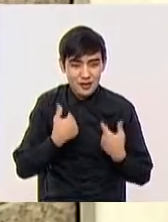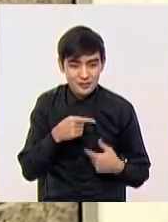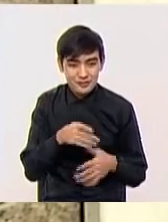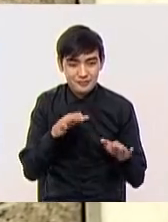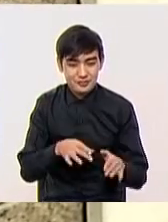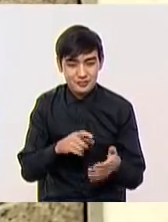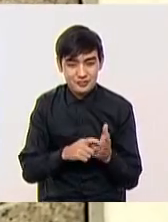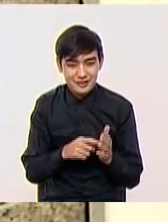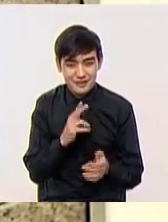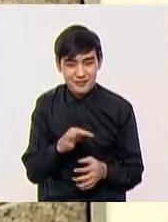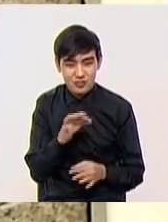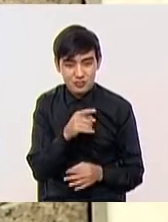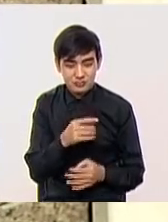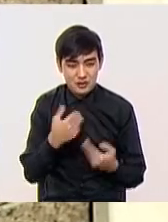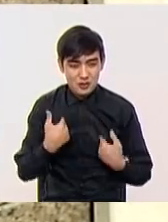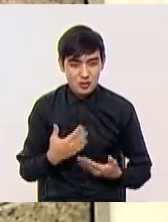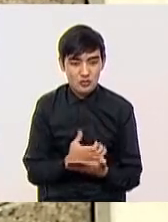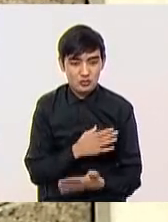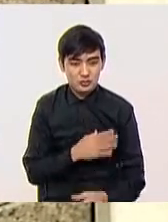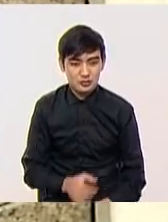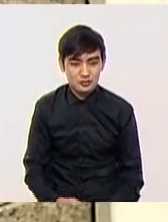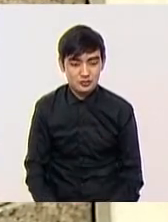осы кіреберістегі пәтерлердің бірінен табылыпты.